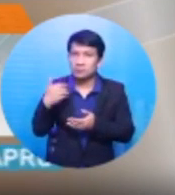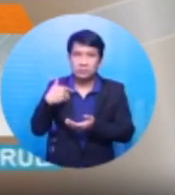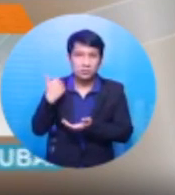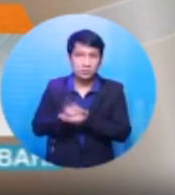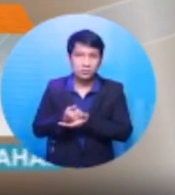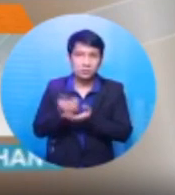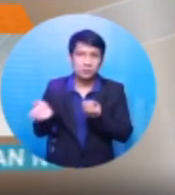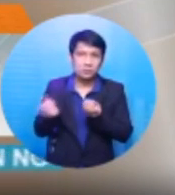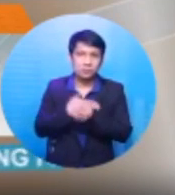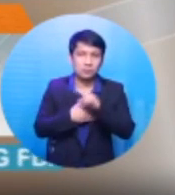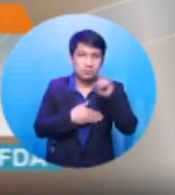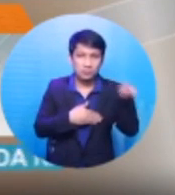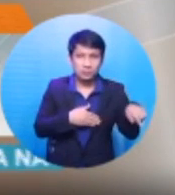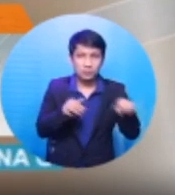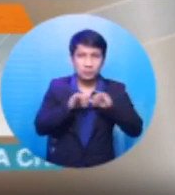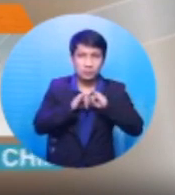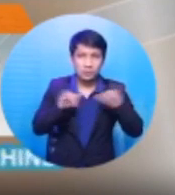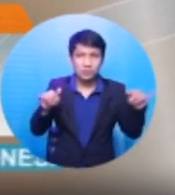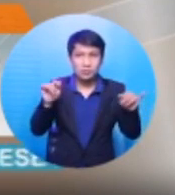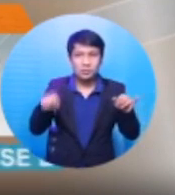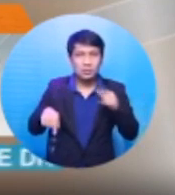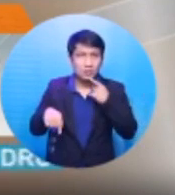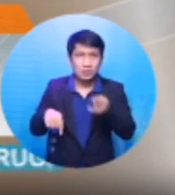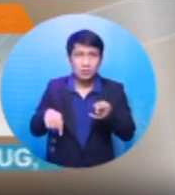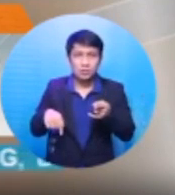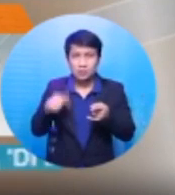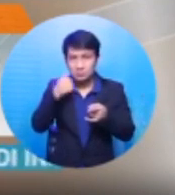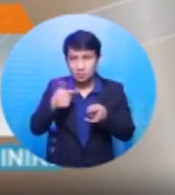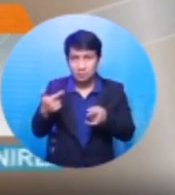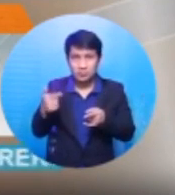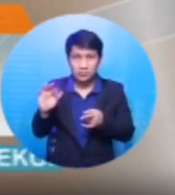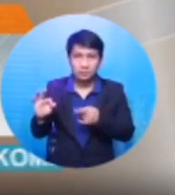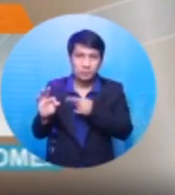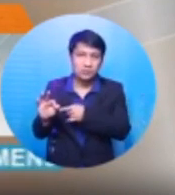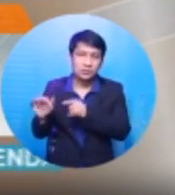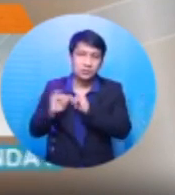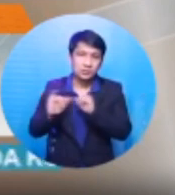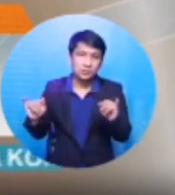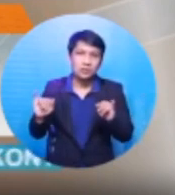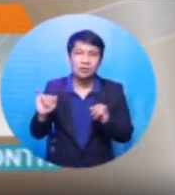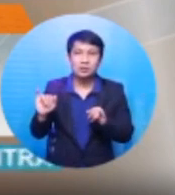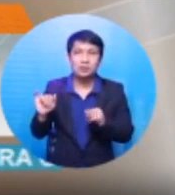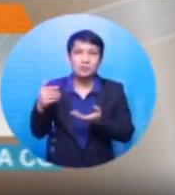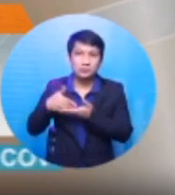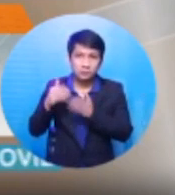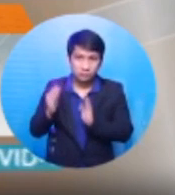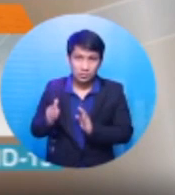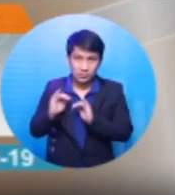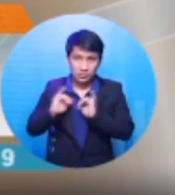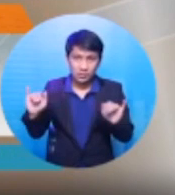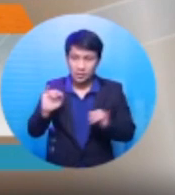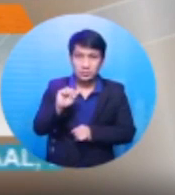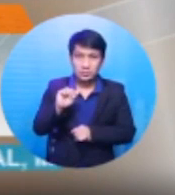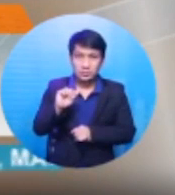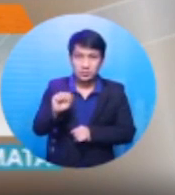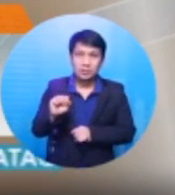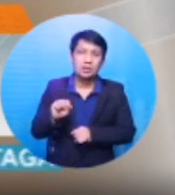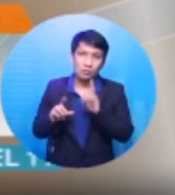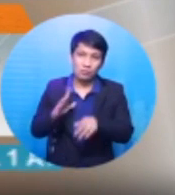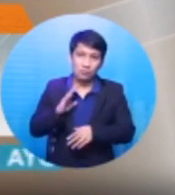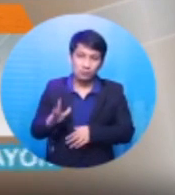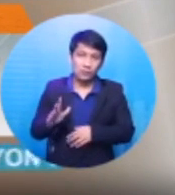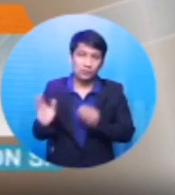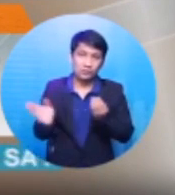at madideport pa. Ganon din, isasabi natin yung girlfriend niya or kabit niya na student visa rin. Okay? Opo,